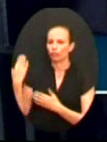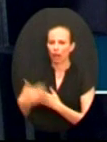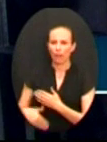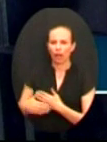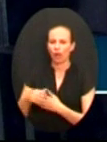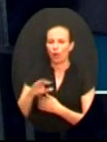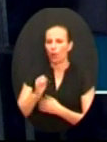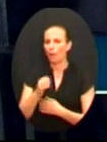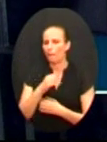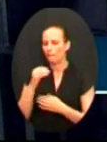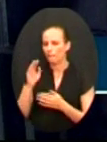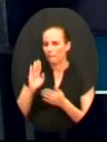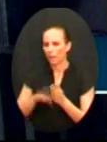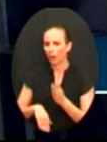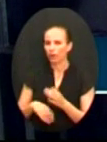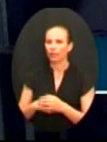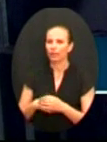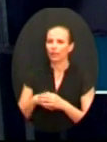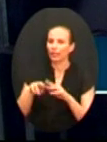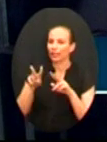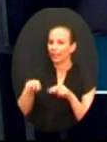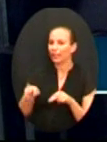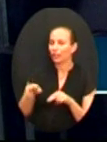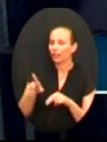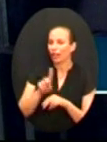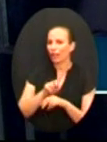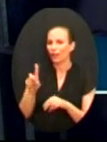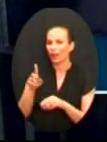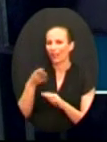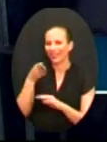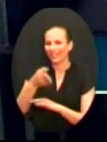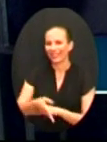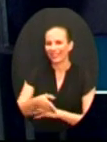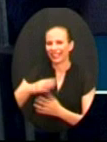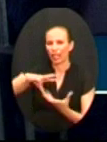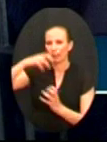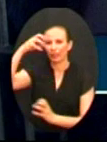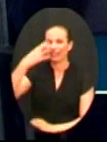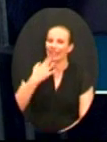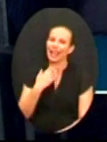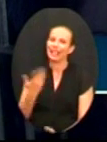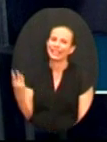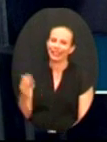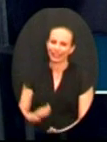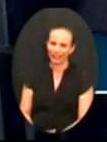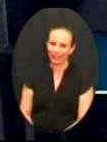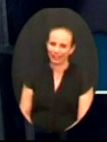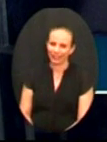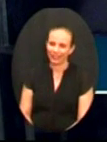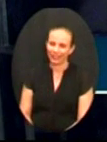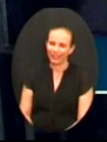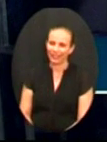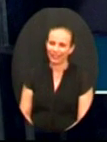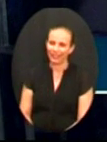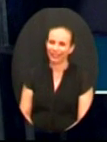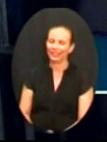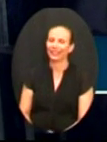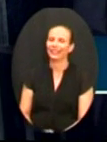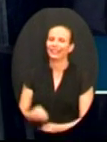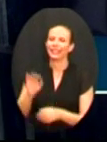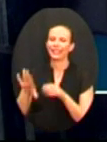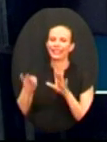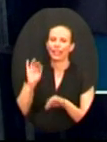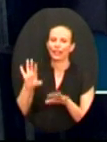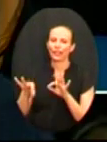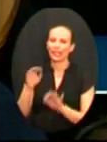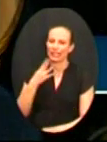שאתה פחות בעניין? יש לי, רק היא לא הגיעה למונדיאל הישראלית. נבחרת ישראל,